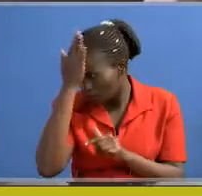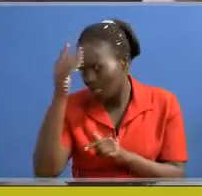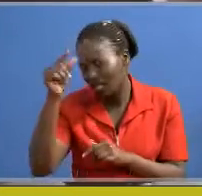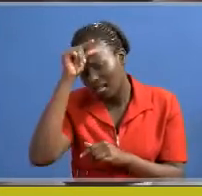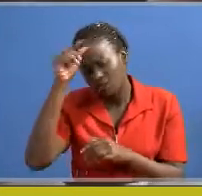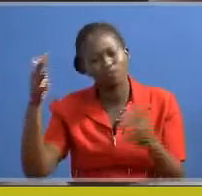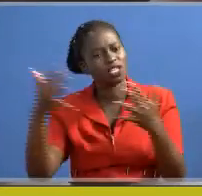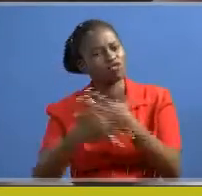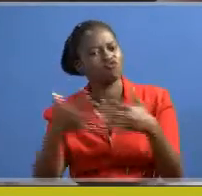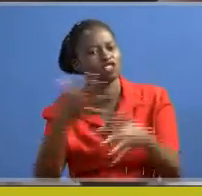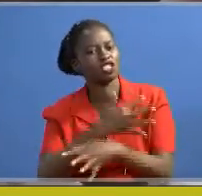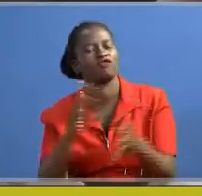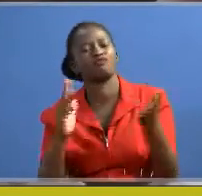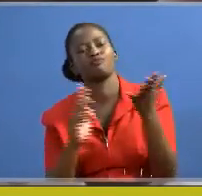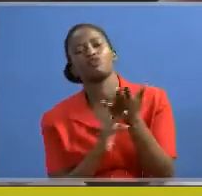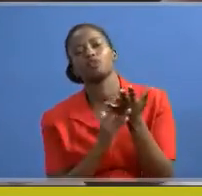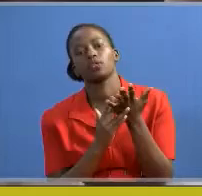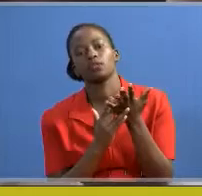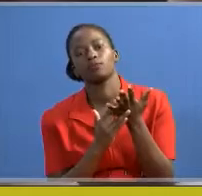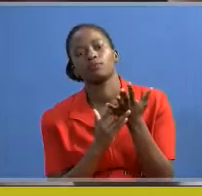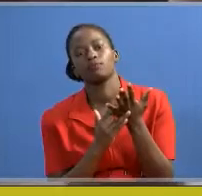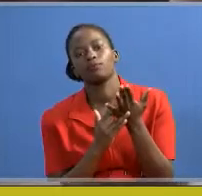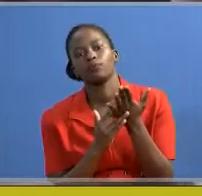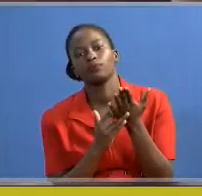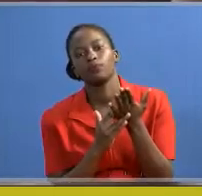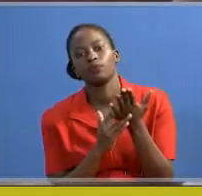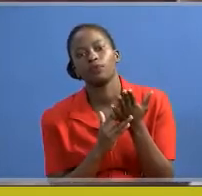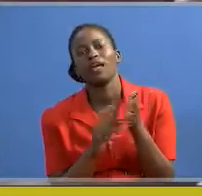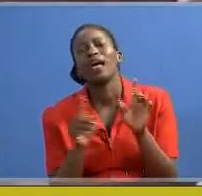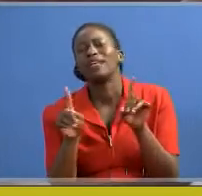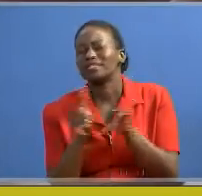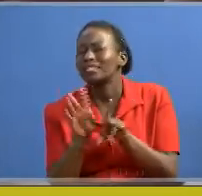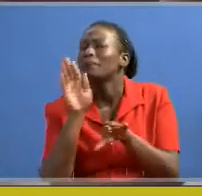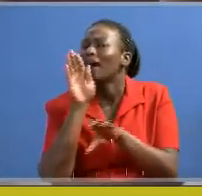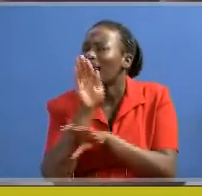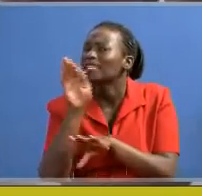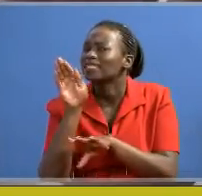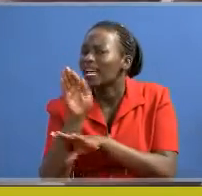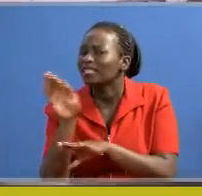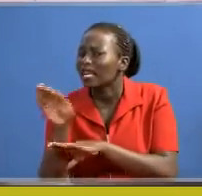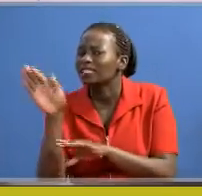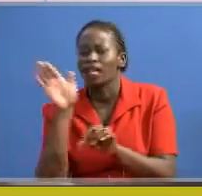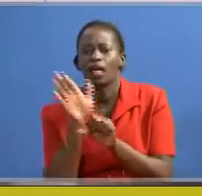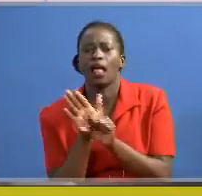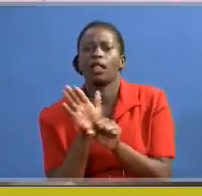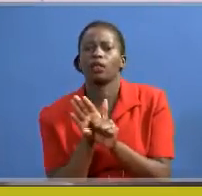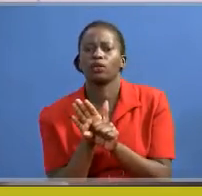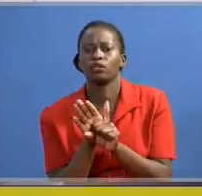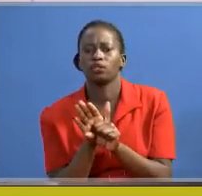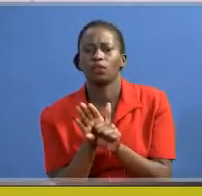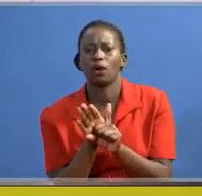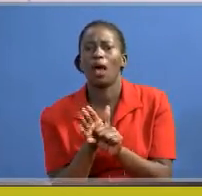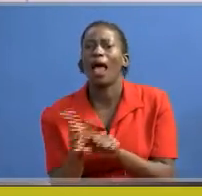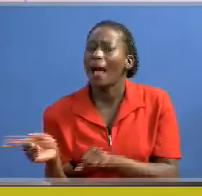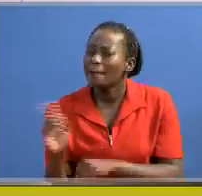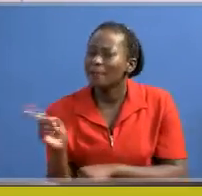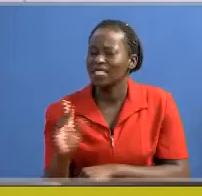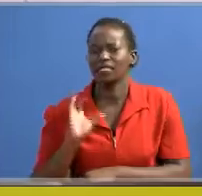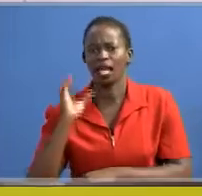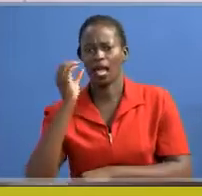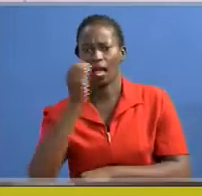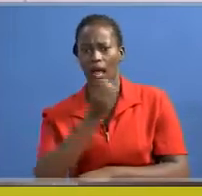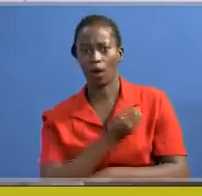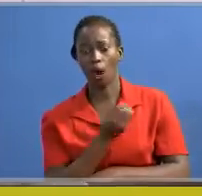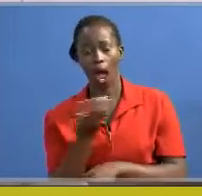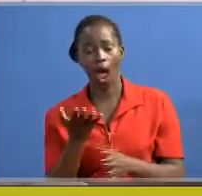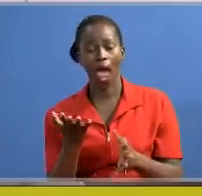iingilie. Na ningeomba kabisa minister wetu wa